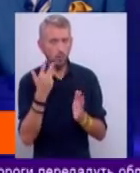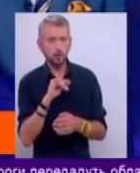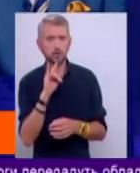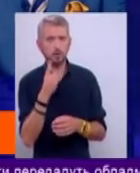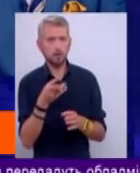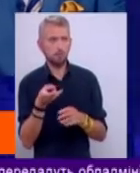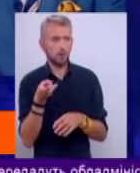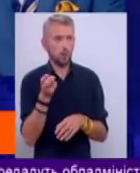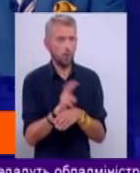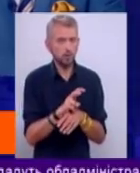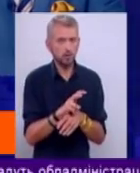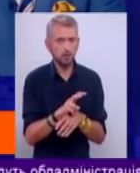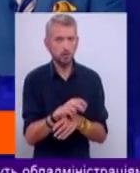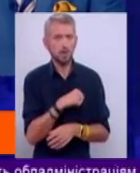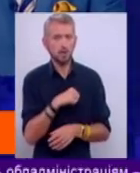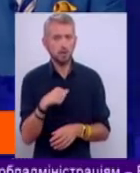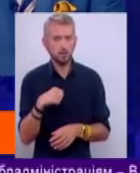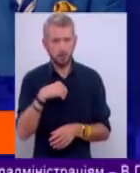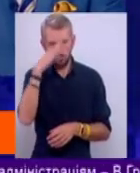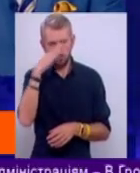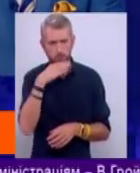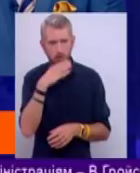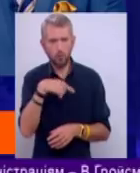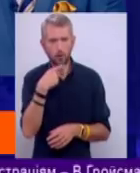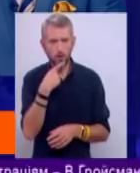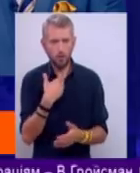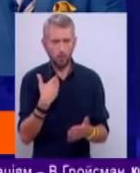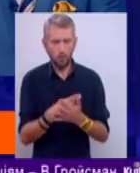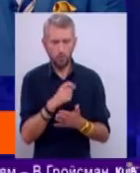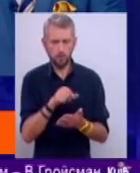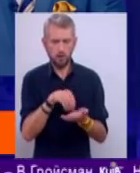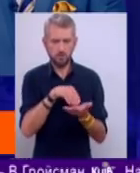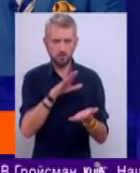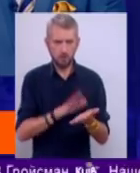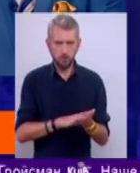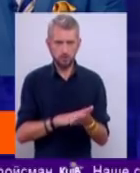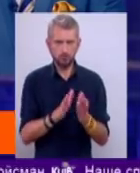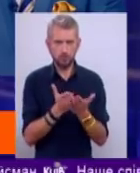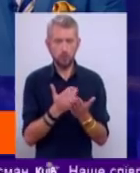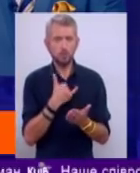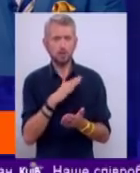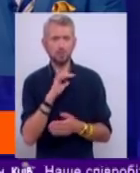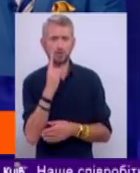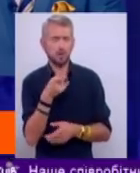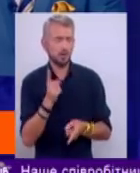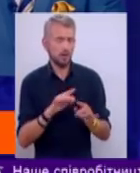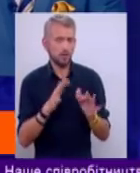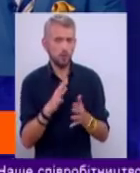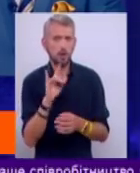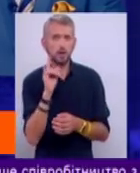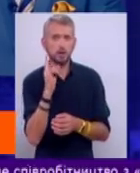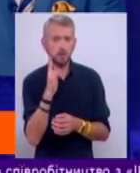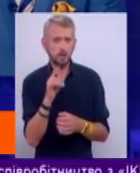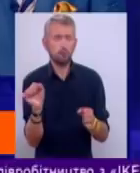дитина приходить і сам батько каже, ось за запис щоденник, от у мене була дитина, реальна історія, дитина